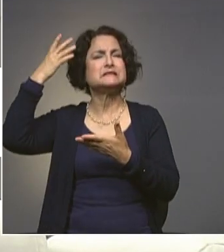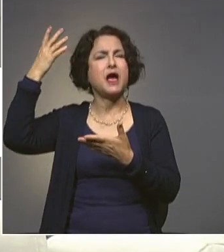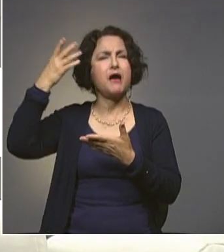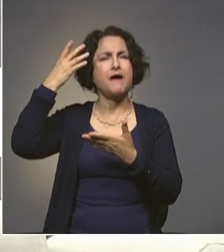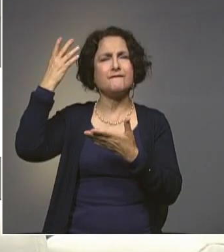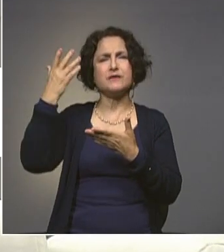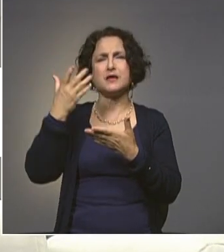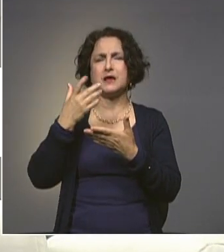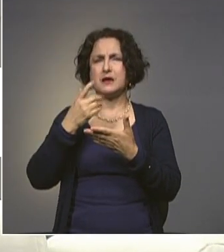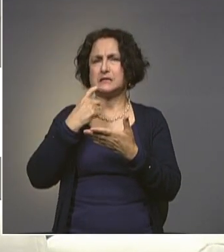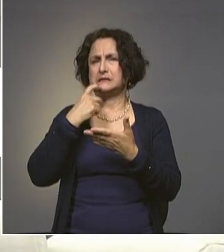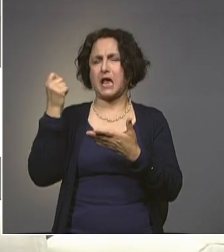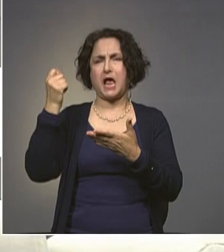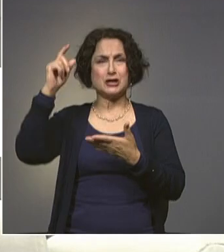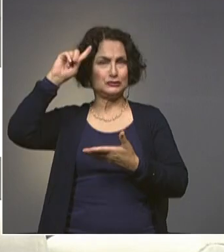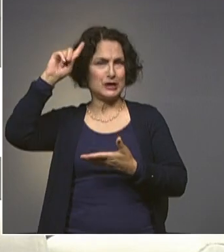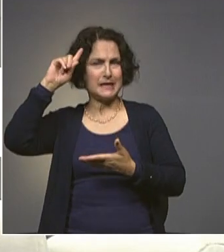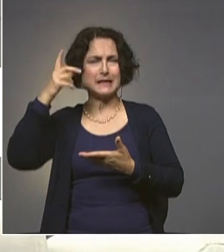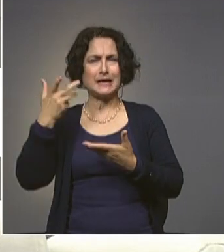като пазителка, магиосница,